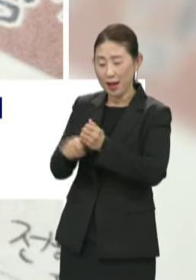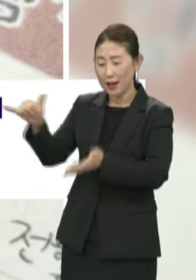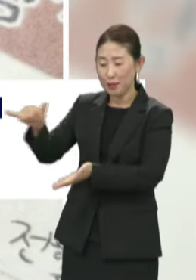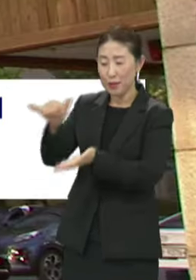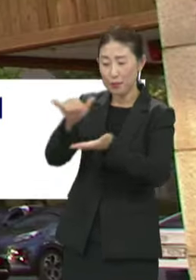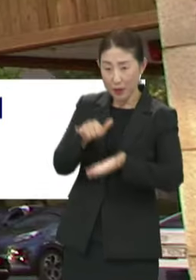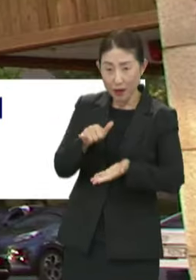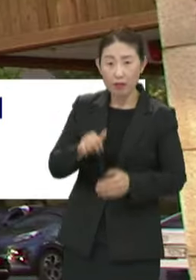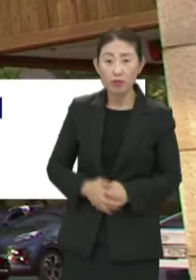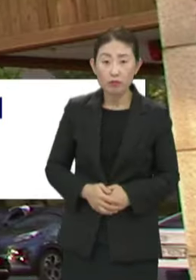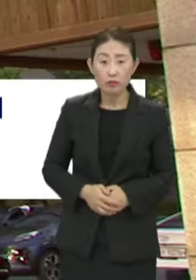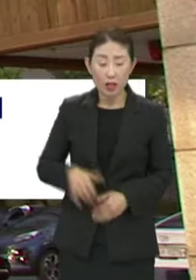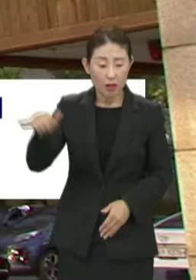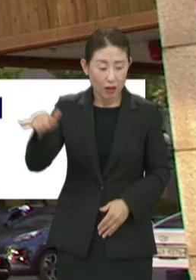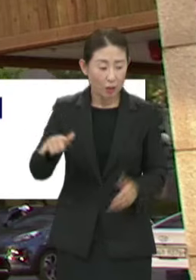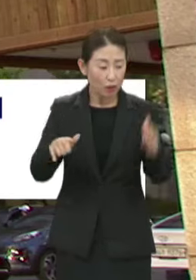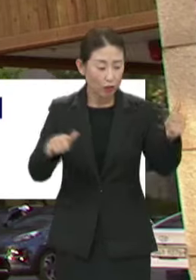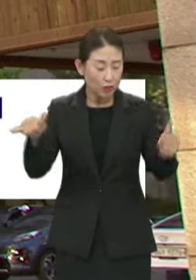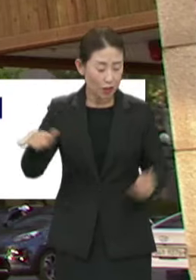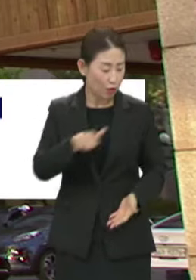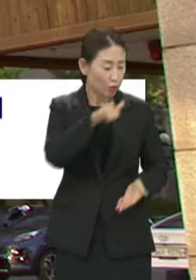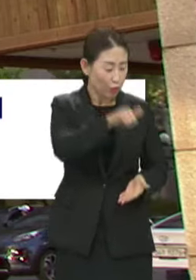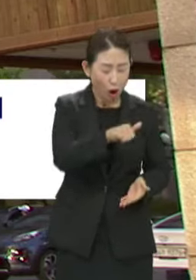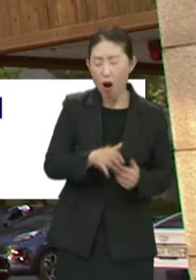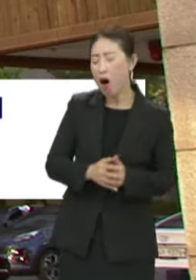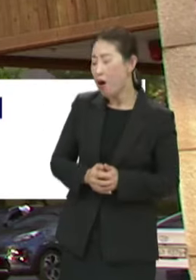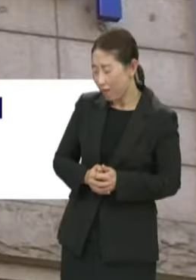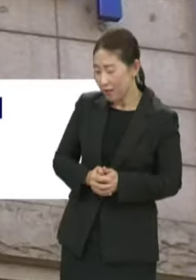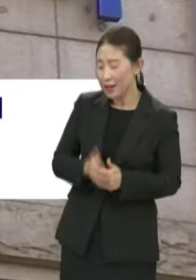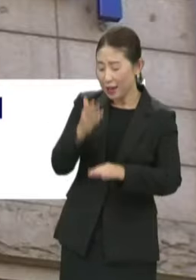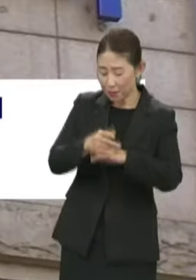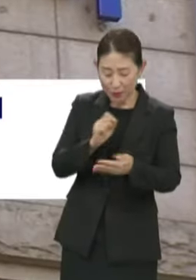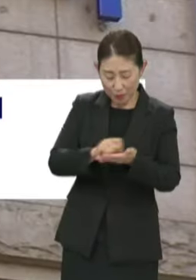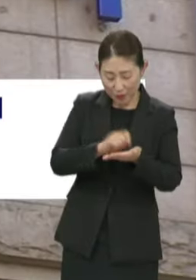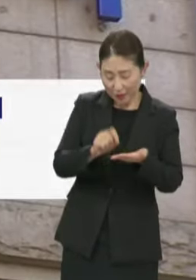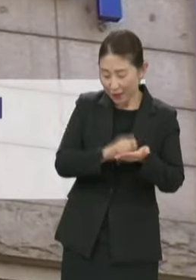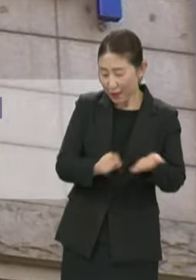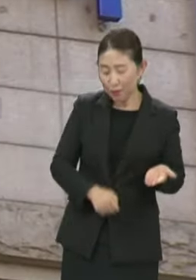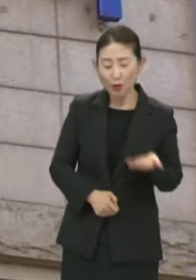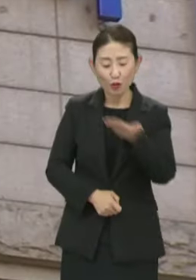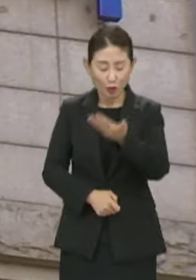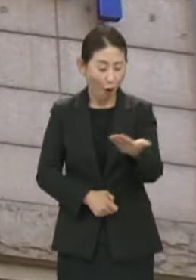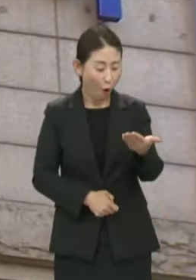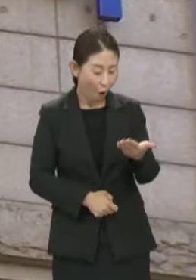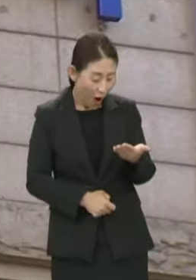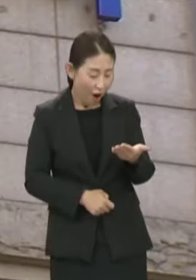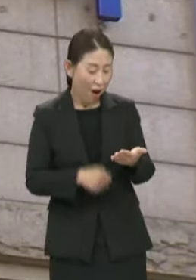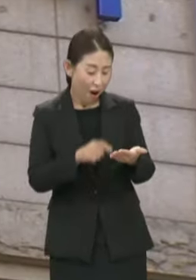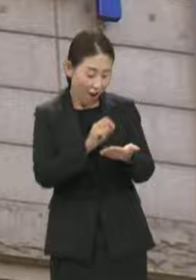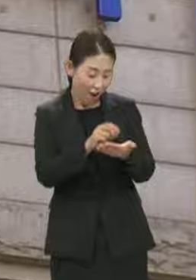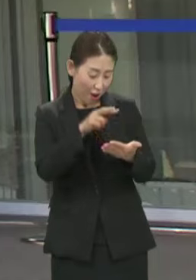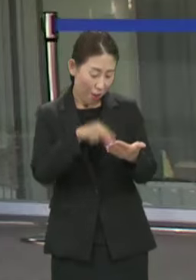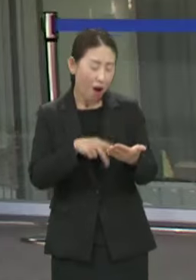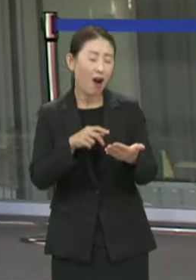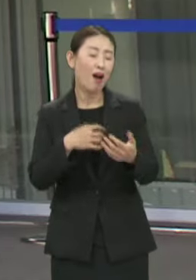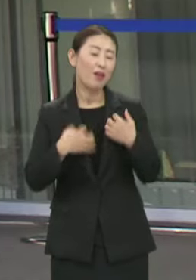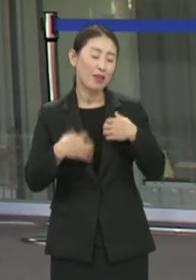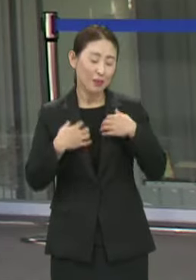되찾았습니다. 가방의 주인인 A씨는 김 형사에게 감사의 편지를 보냈으며 김 형사 역시 A씨에게 보람을